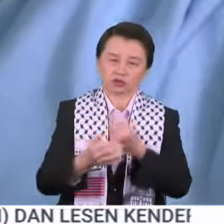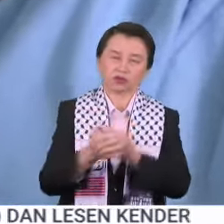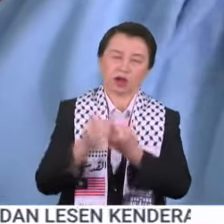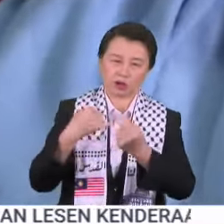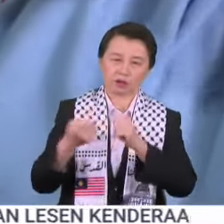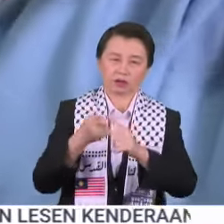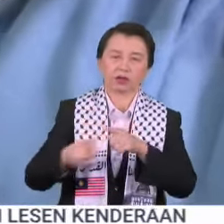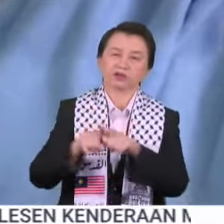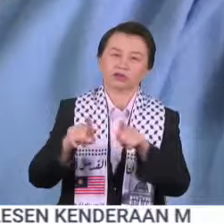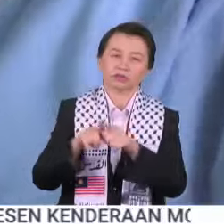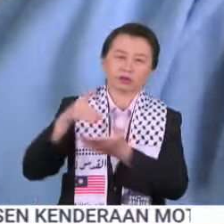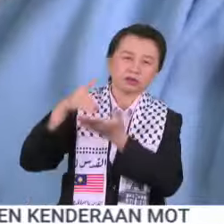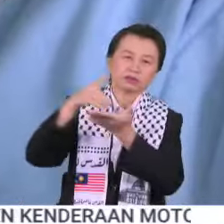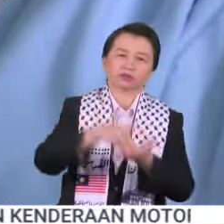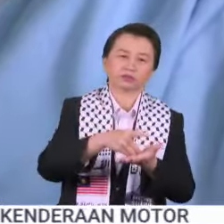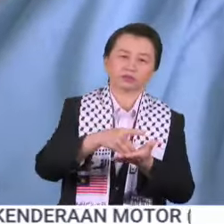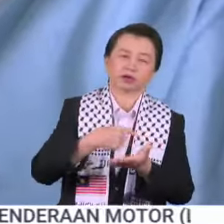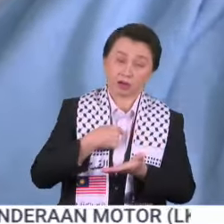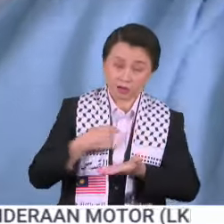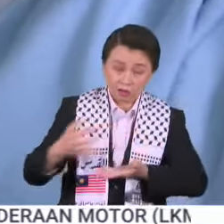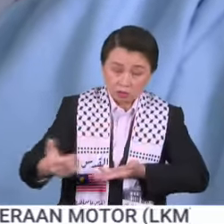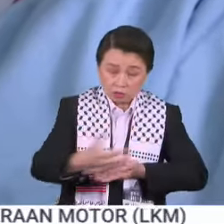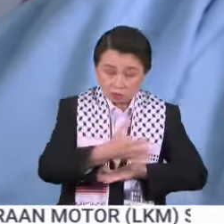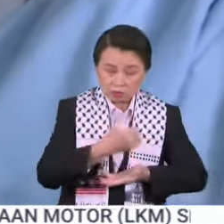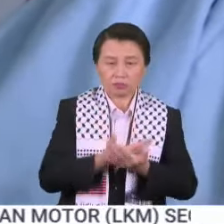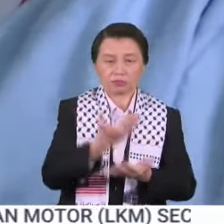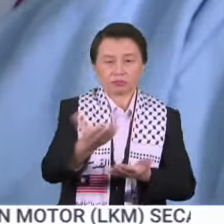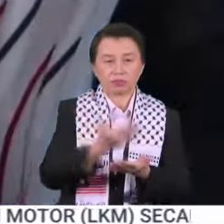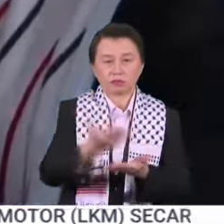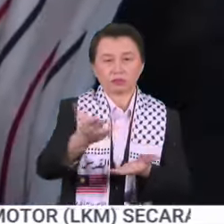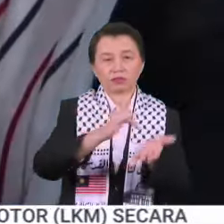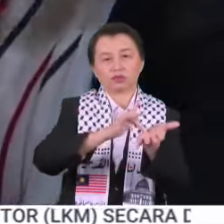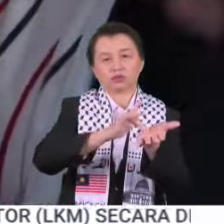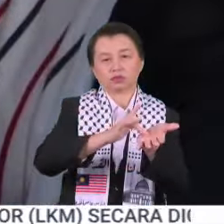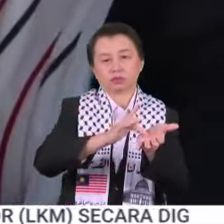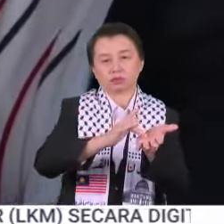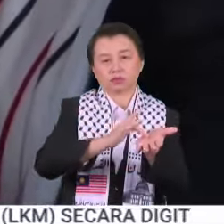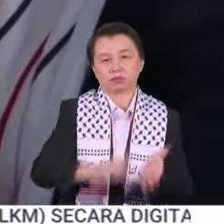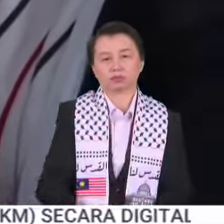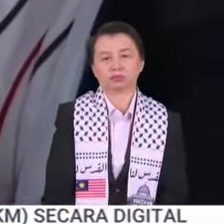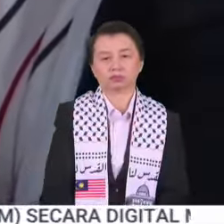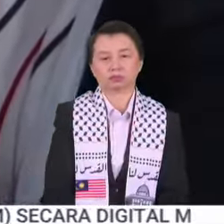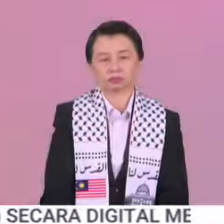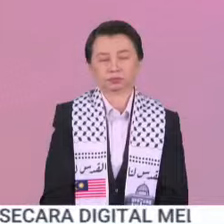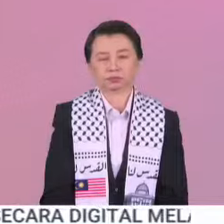duit sebagai derma ni, jadi saya kumpul-kumpul untuk belikan ubat.